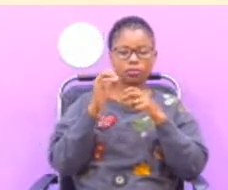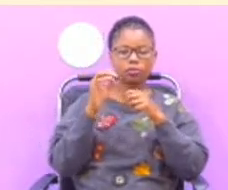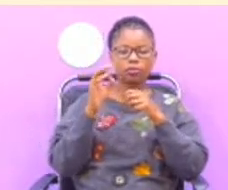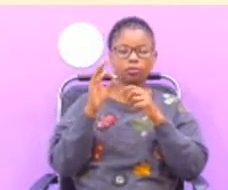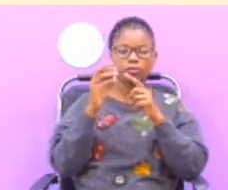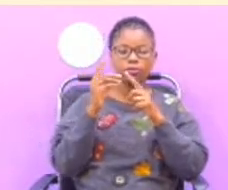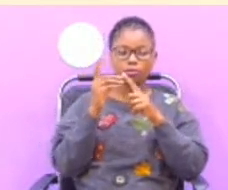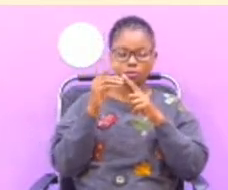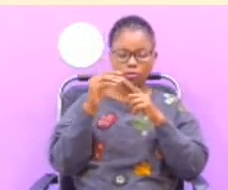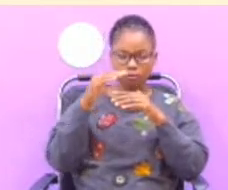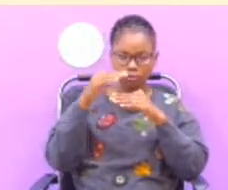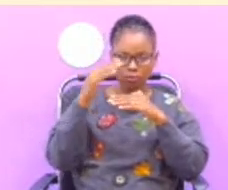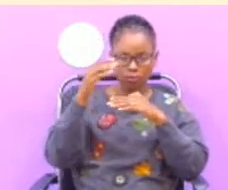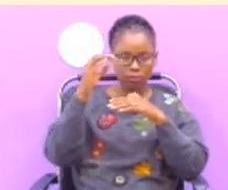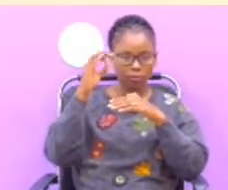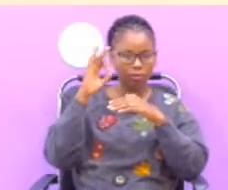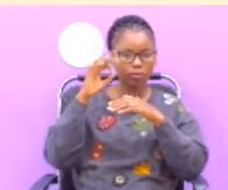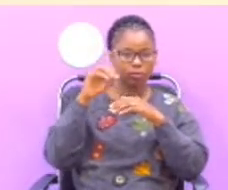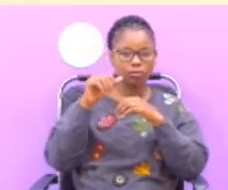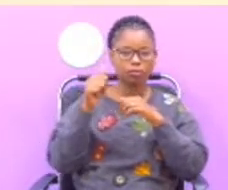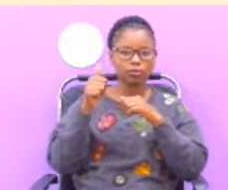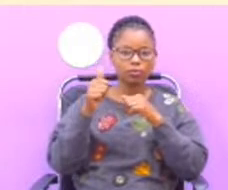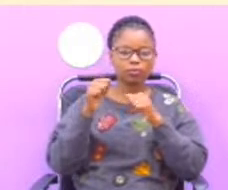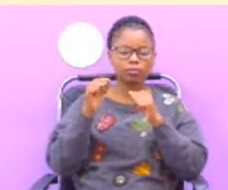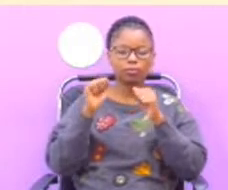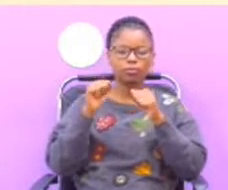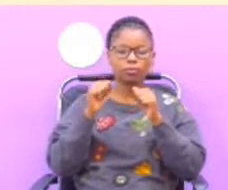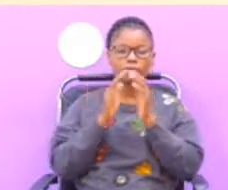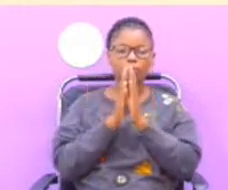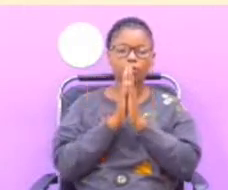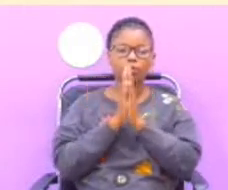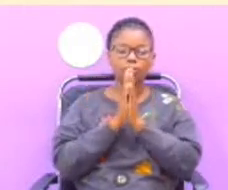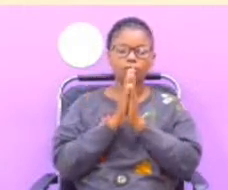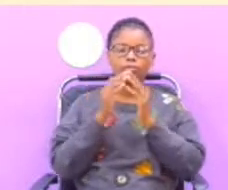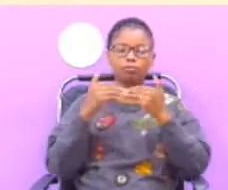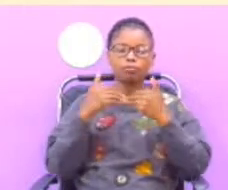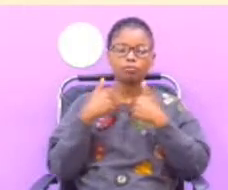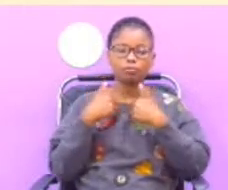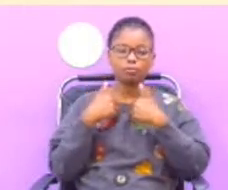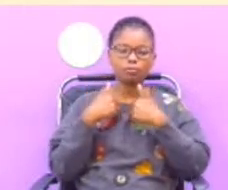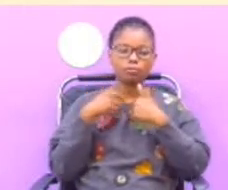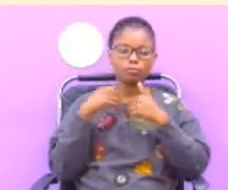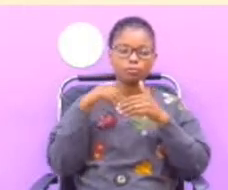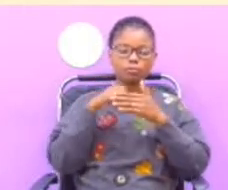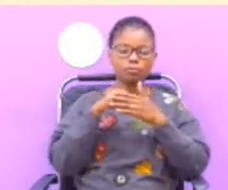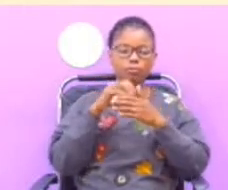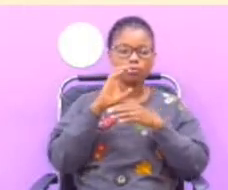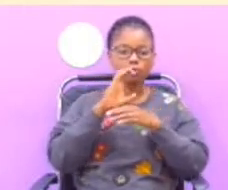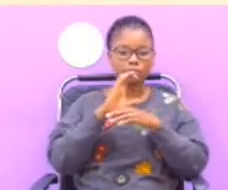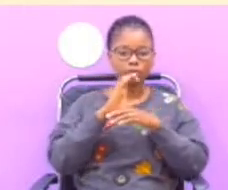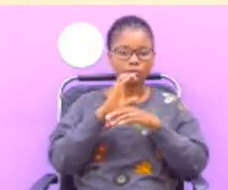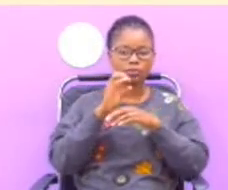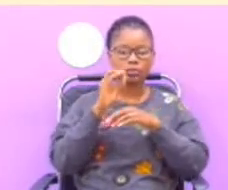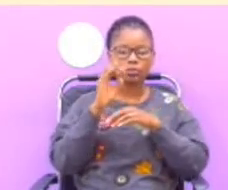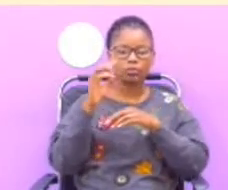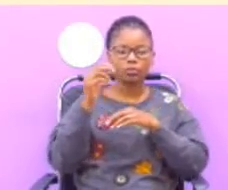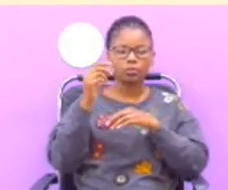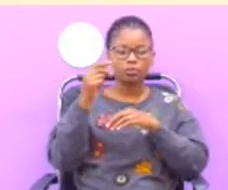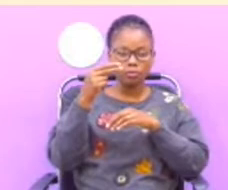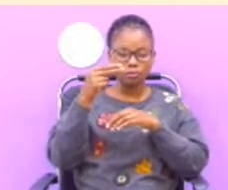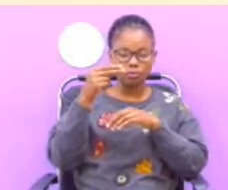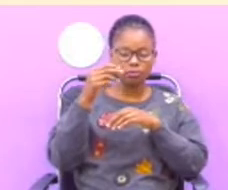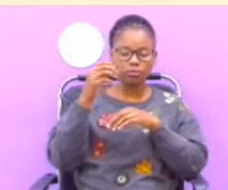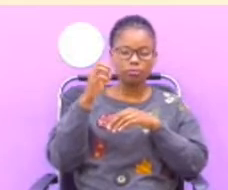kenda. Niguo tukagia na mahoya macio kuria kanithaini witu wa Jathaini.